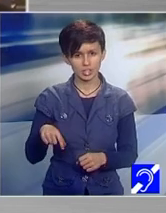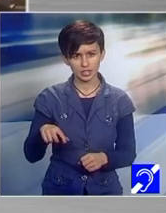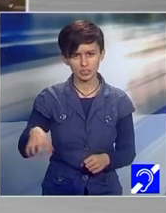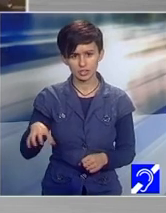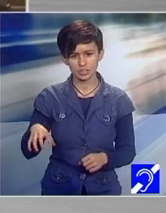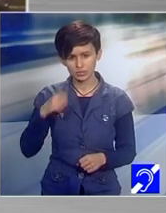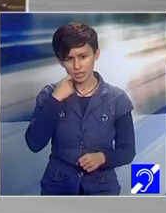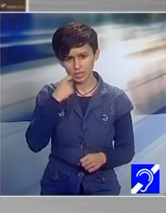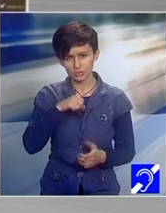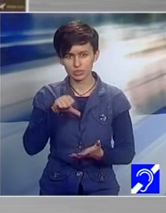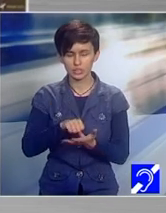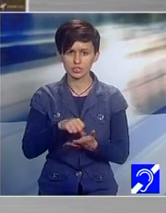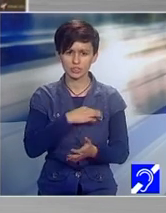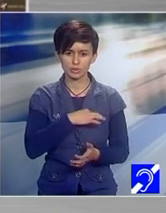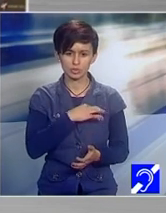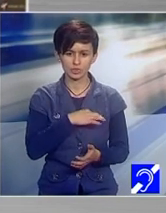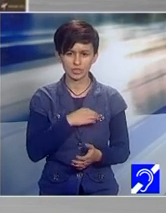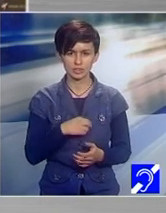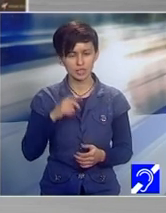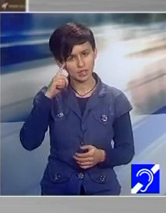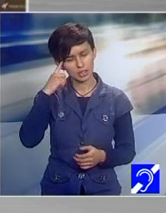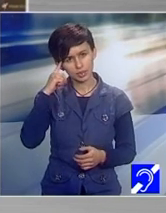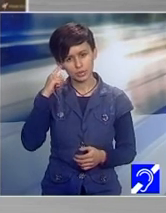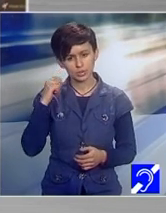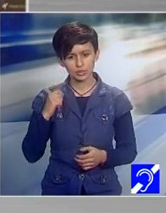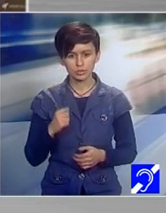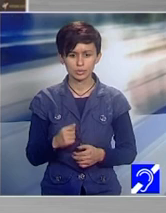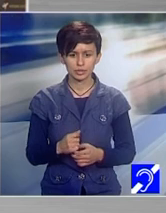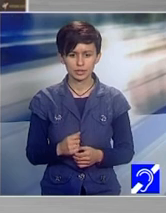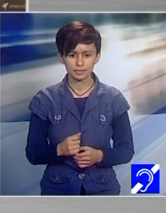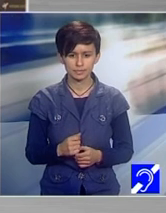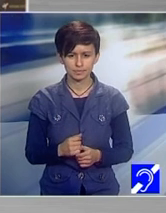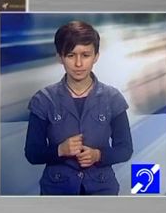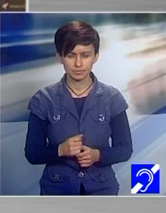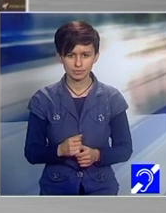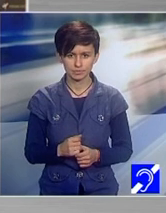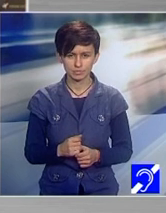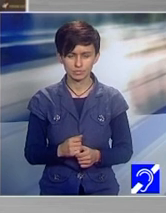care e centru universitar renumit și practic